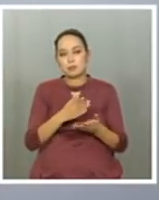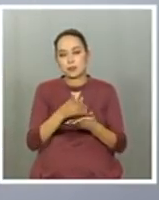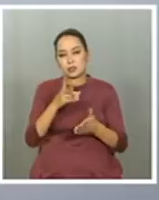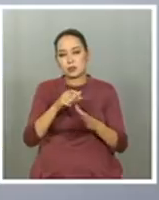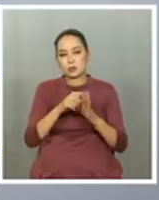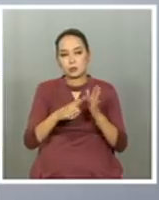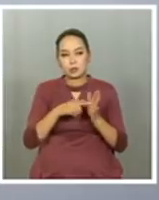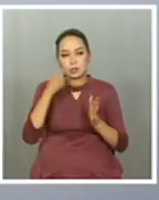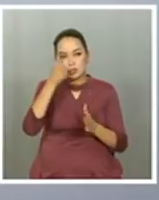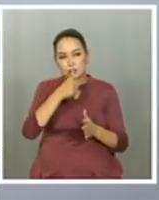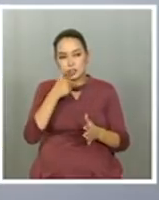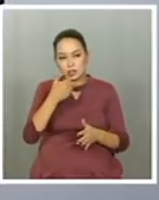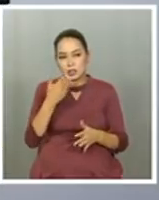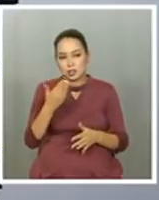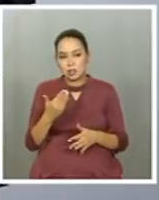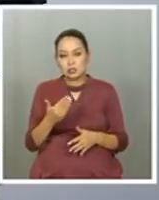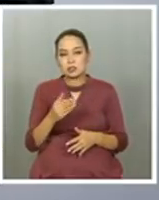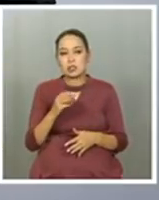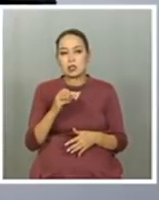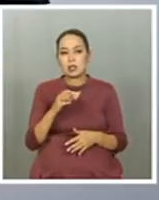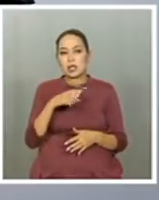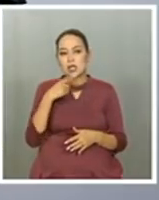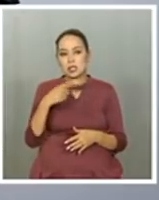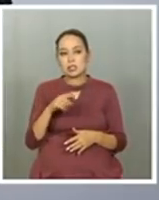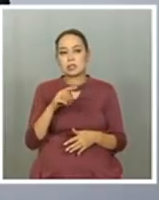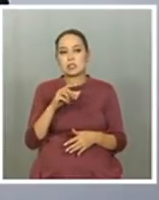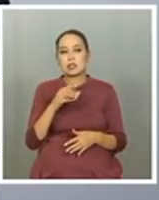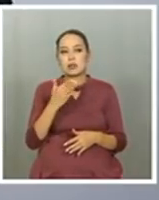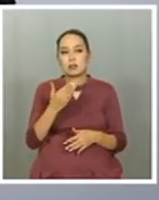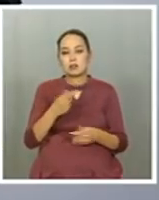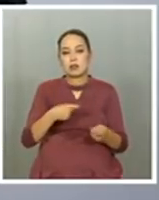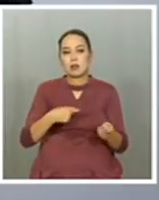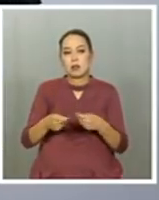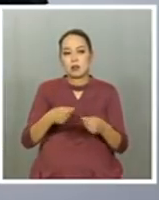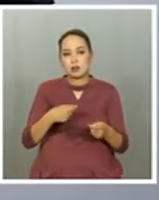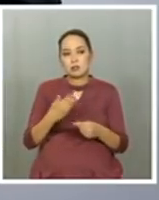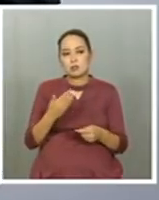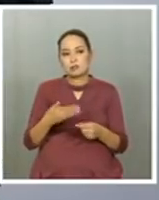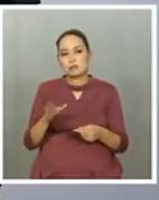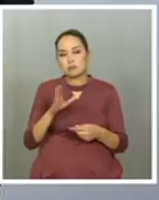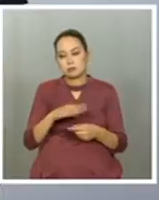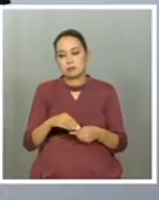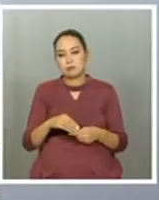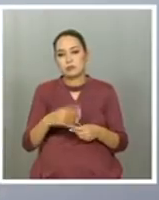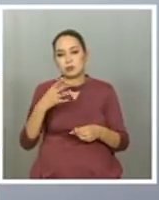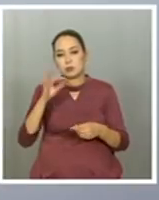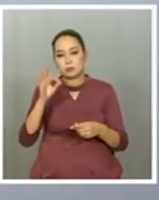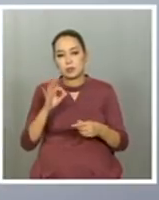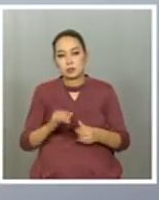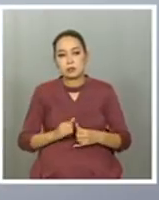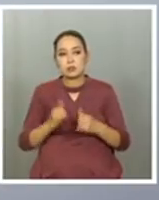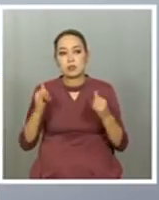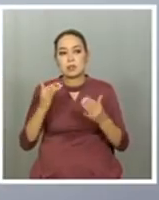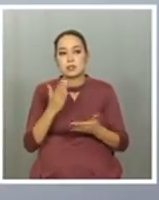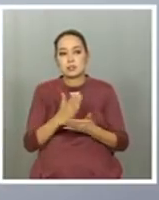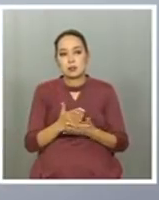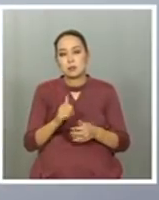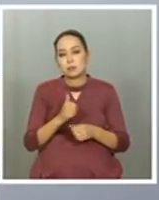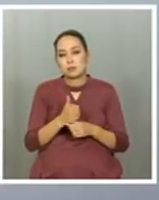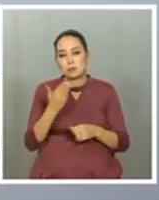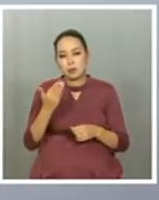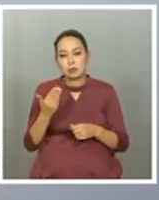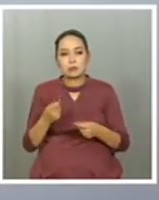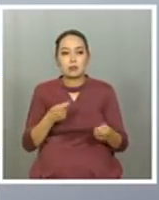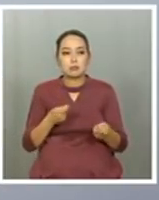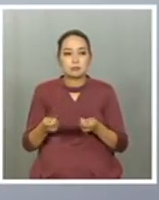салыстырғанда Ресей мен оңтүстік шығыс Азия елдерінің арасындағы сауда байланысы 40%-ға өскен. Сонымен бірге бәсекеге қабілеттіліктің